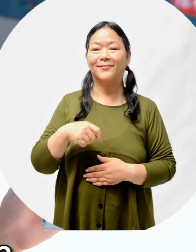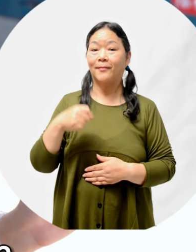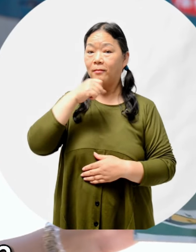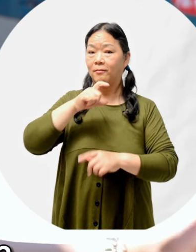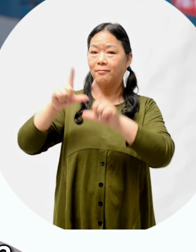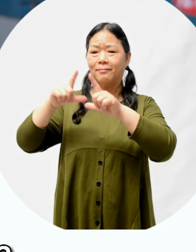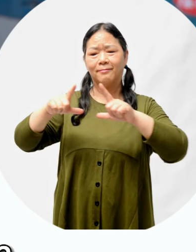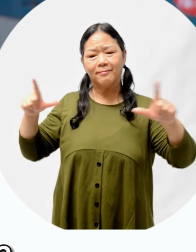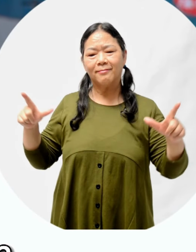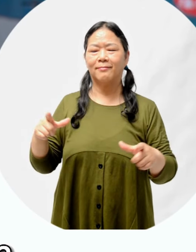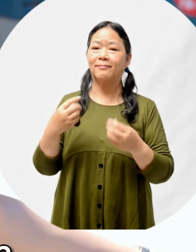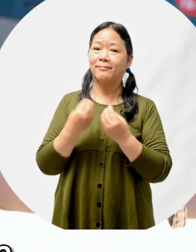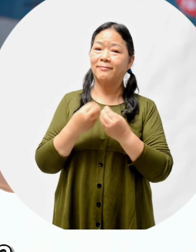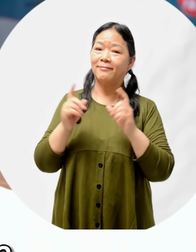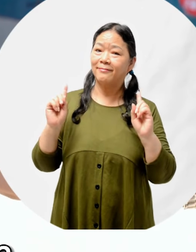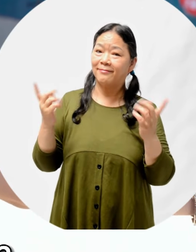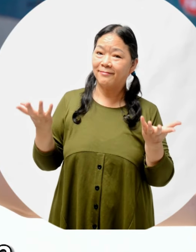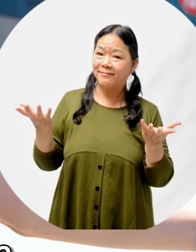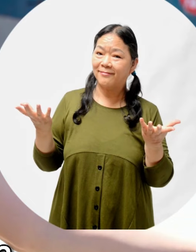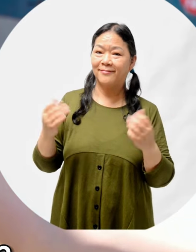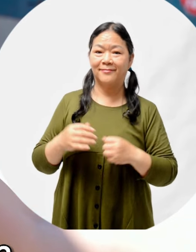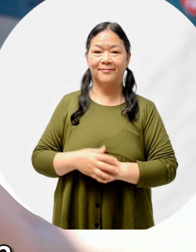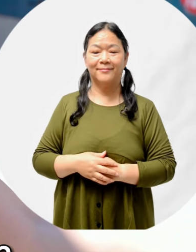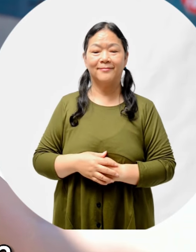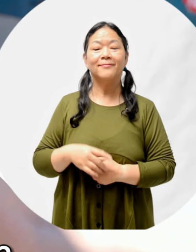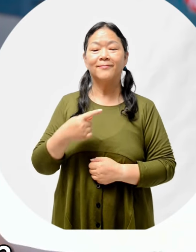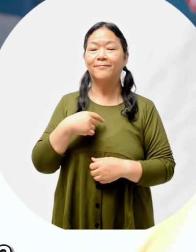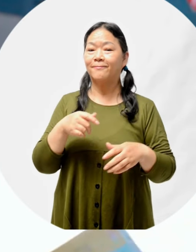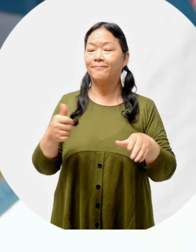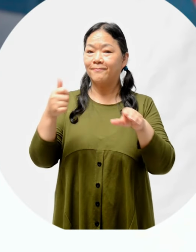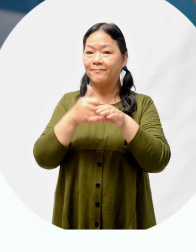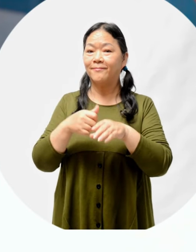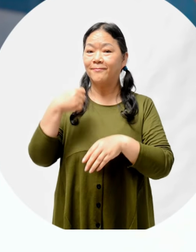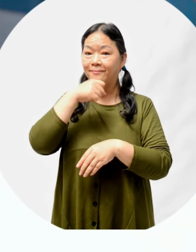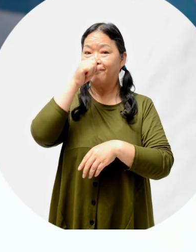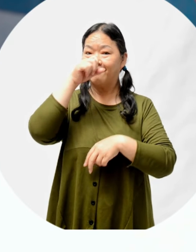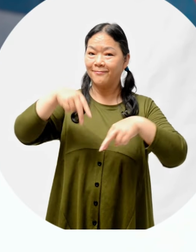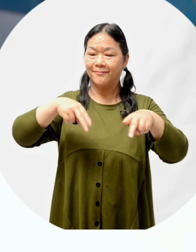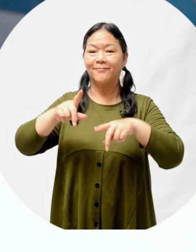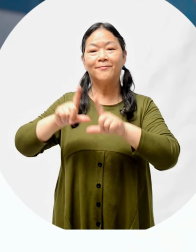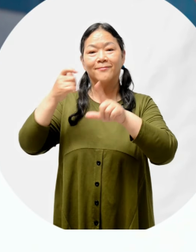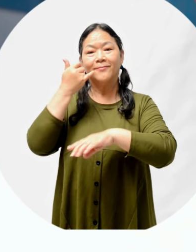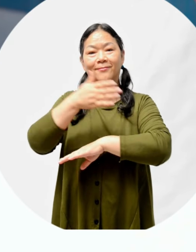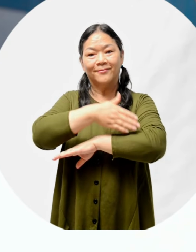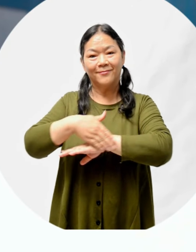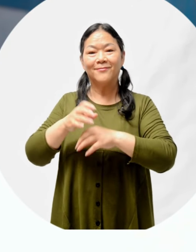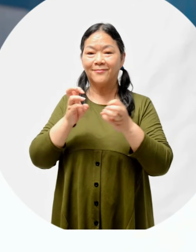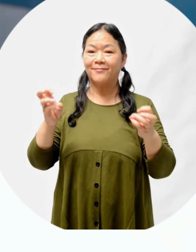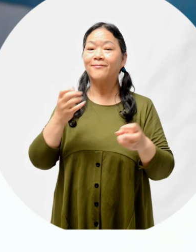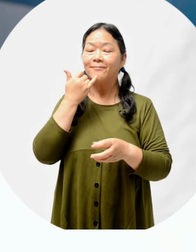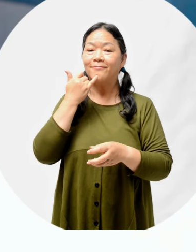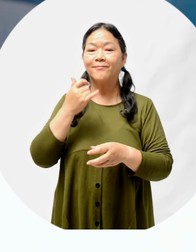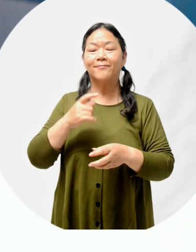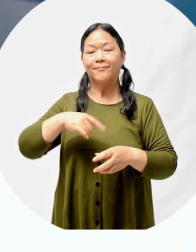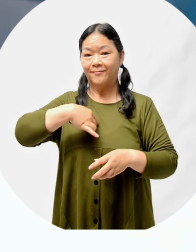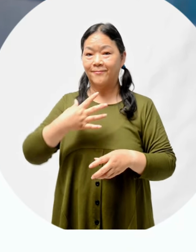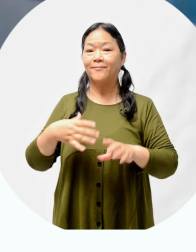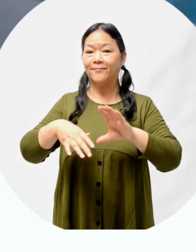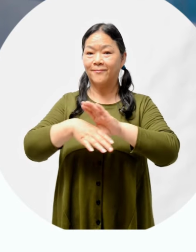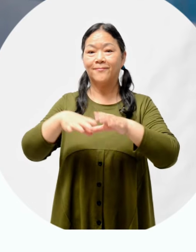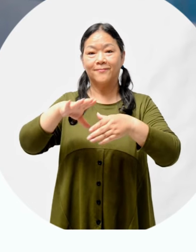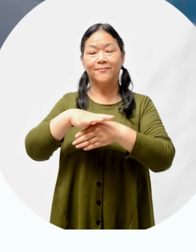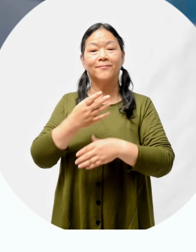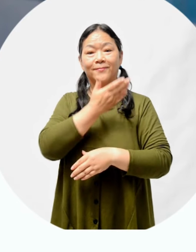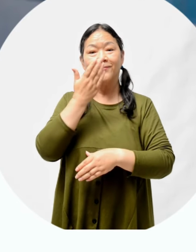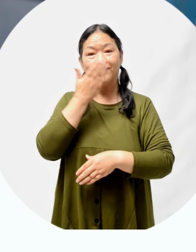嗨，我是小薇。哇，台东这么大，要怎么玩呢？让我们搭乘台湾好行东部海岸线，来一